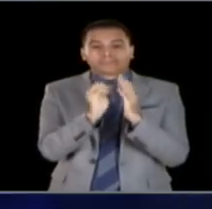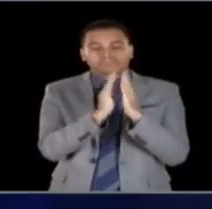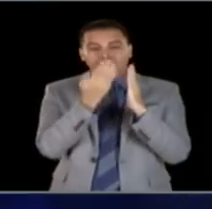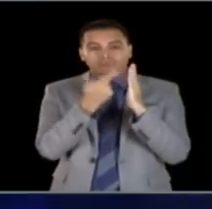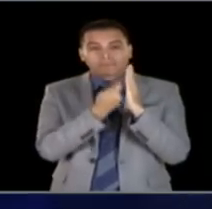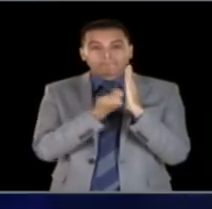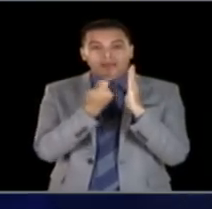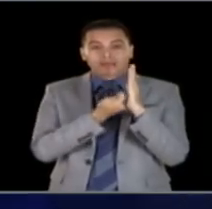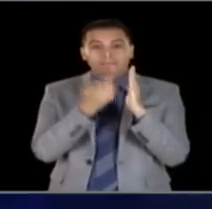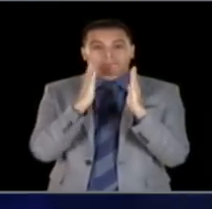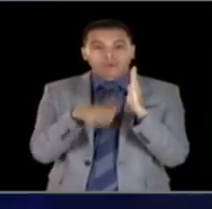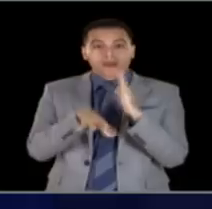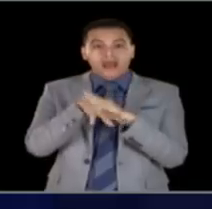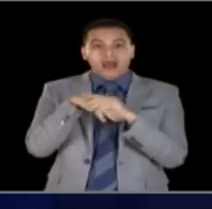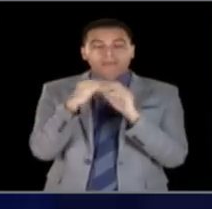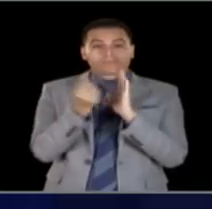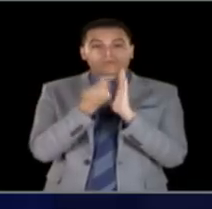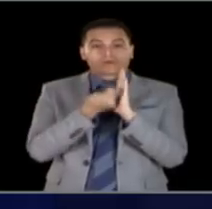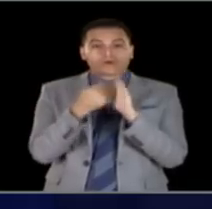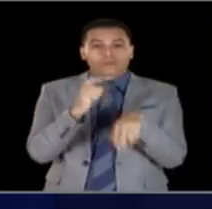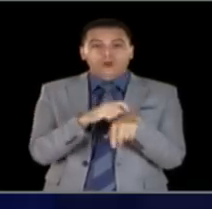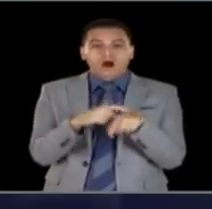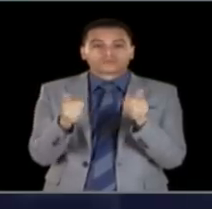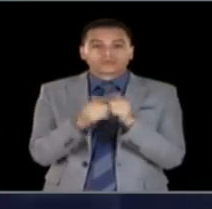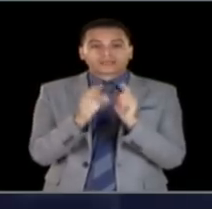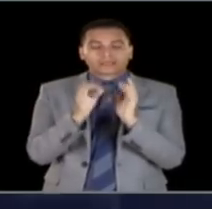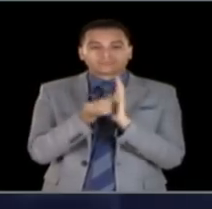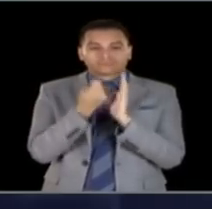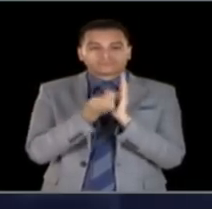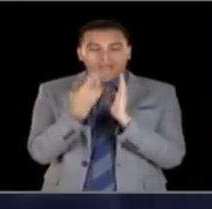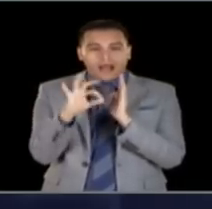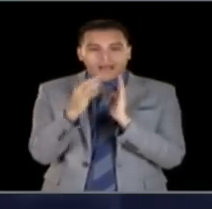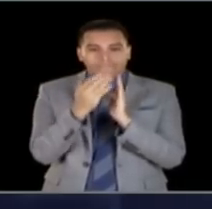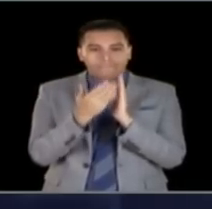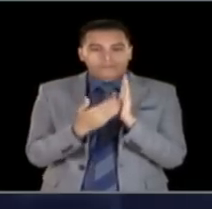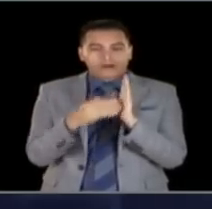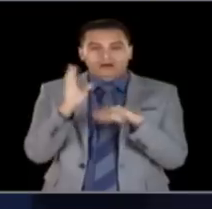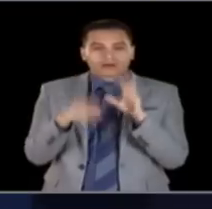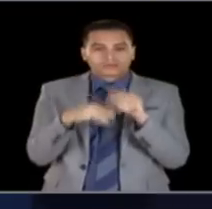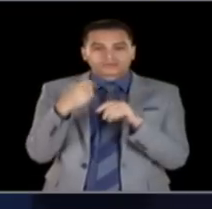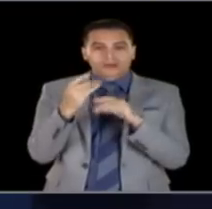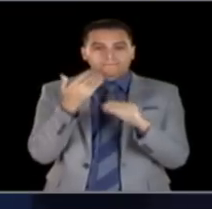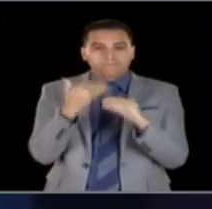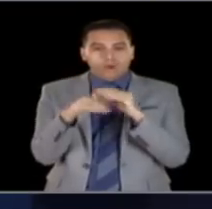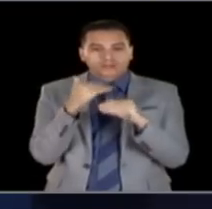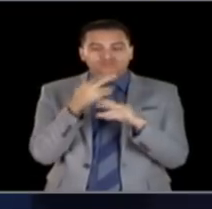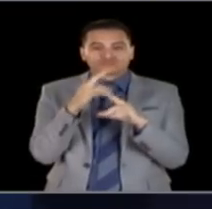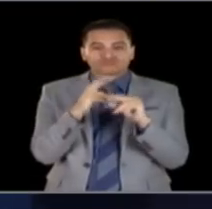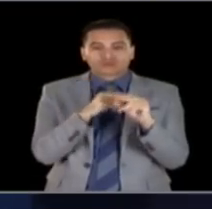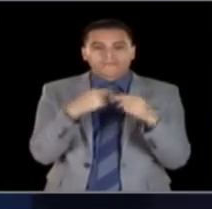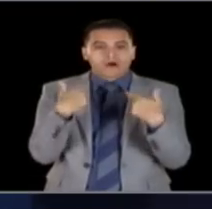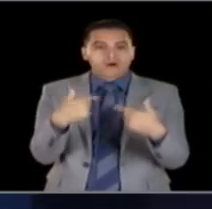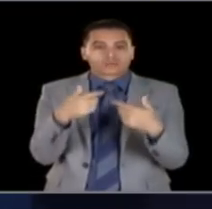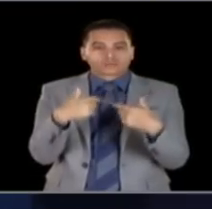بيقدر يكتب نص جديد في وقت قياسي، بيكتب سيناريوهات، محادثات كأنه إنسان،